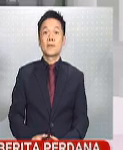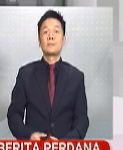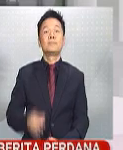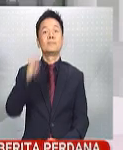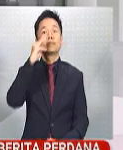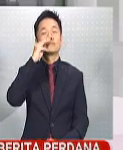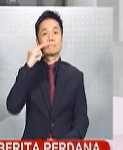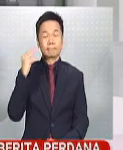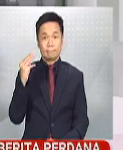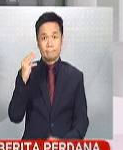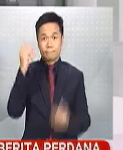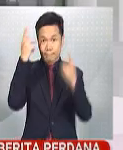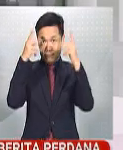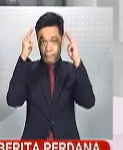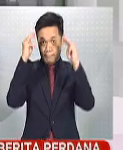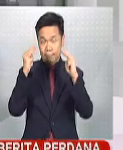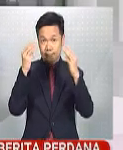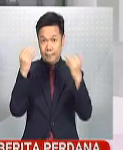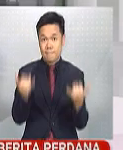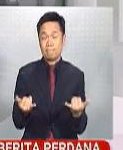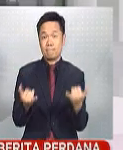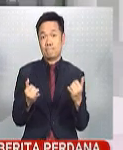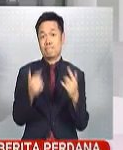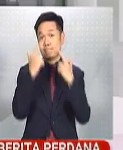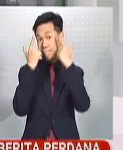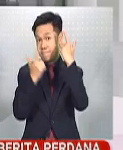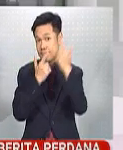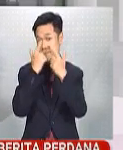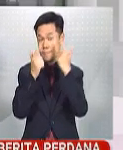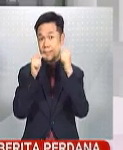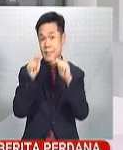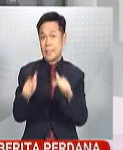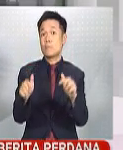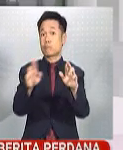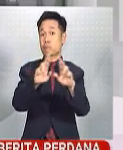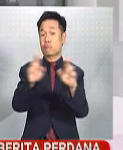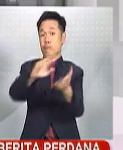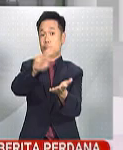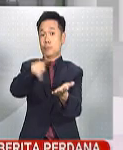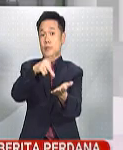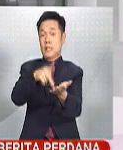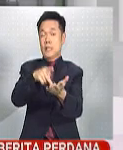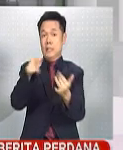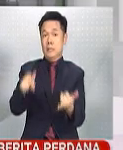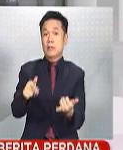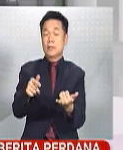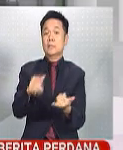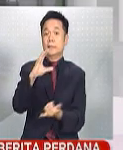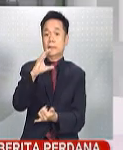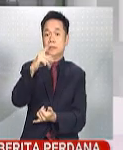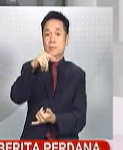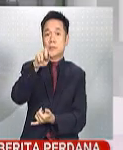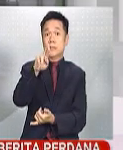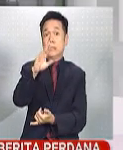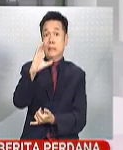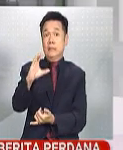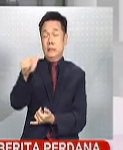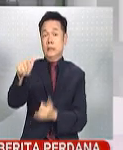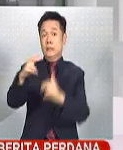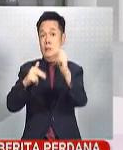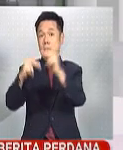Perdana Menteri Tan Sri Muhyiddin Yassin hari ini mengadakan lawatan ke Pusat Kesiapsiagaan dan Tindak Cepat Krisis CPRC di bangunan Kementerian